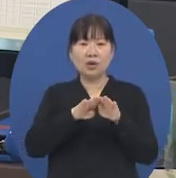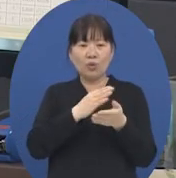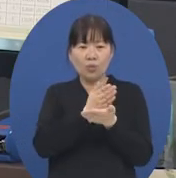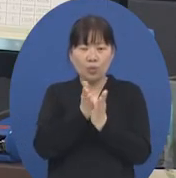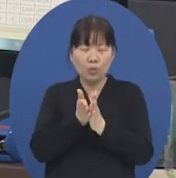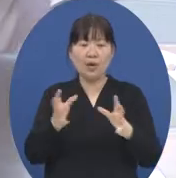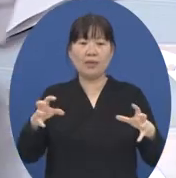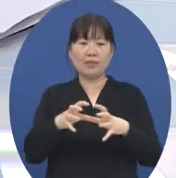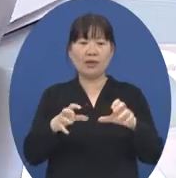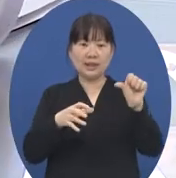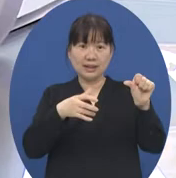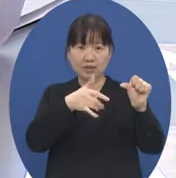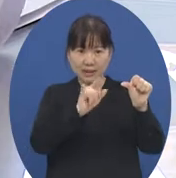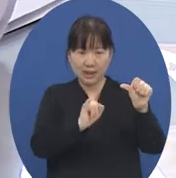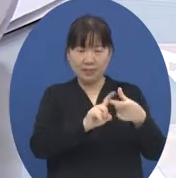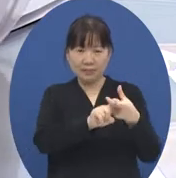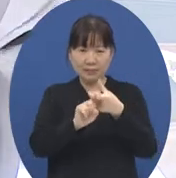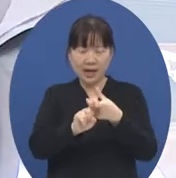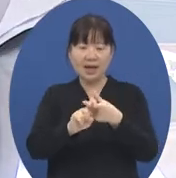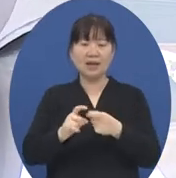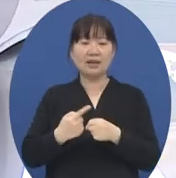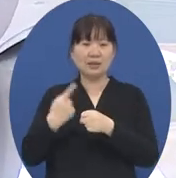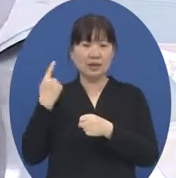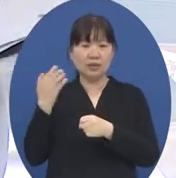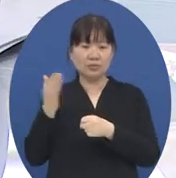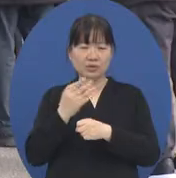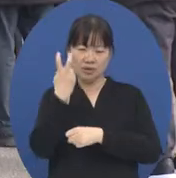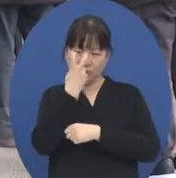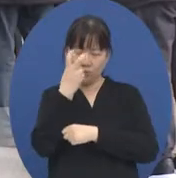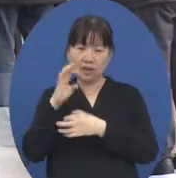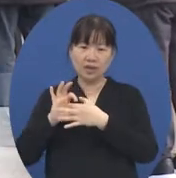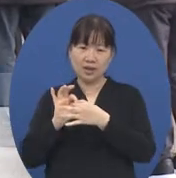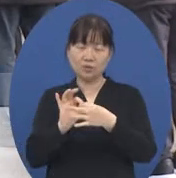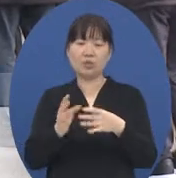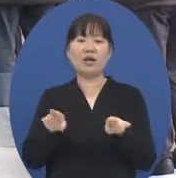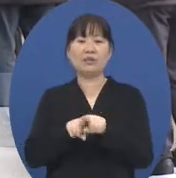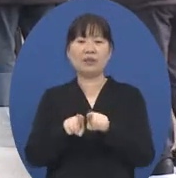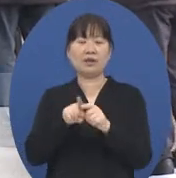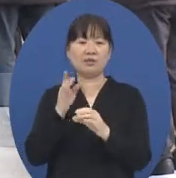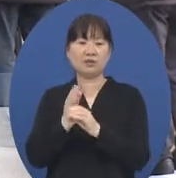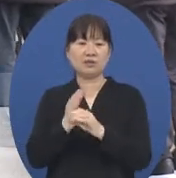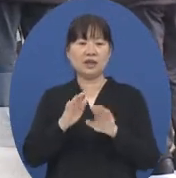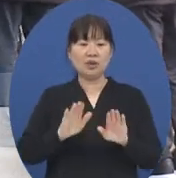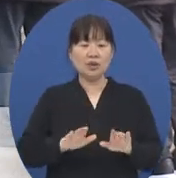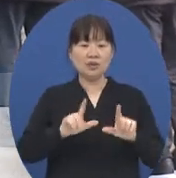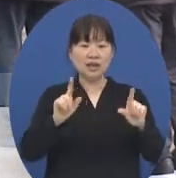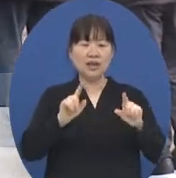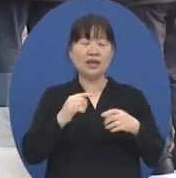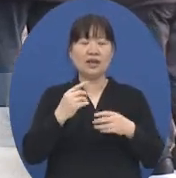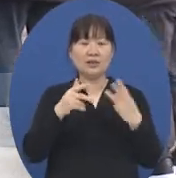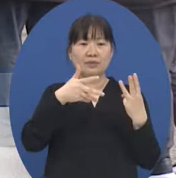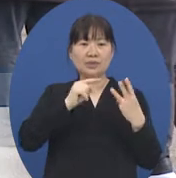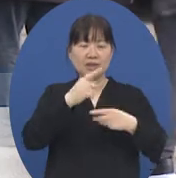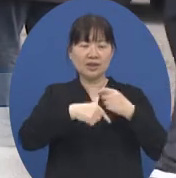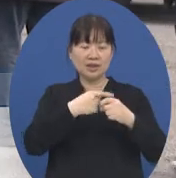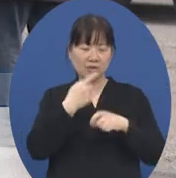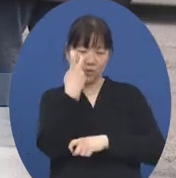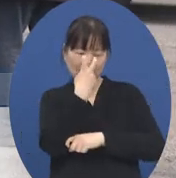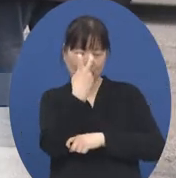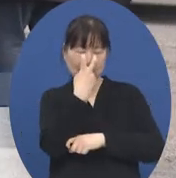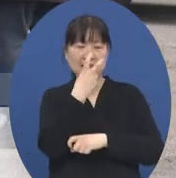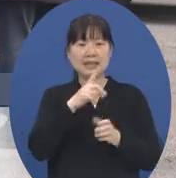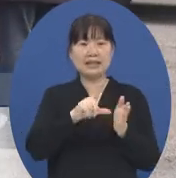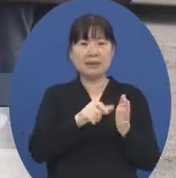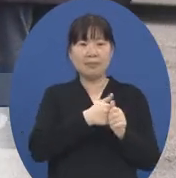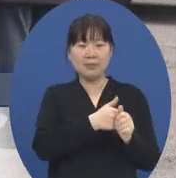맺고 지난해부터 합동 점검을 추진해 오고 있습니다. 금년 제3차 계절관리제 시행 기간에 맞추어서 5등급